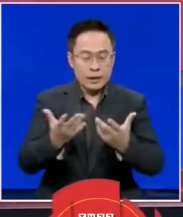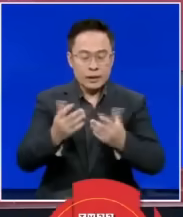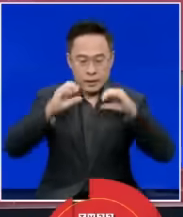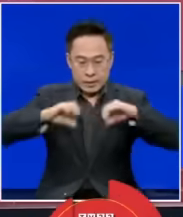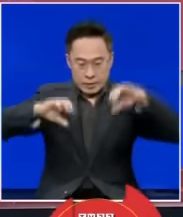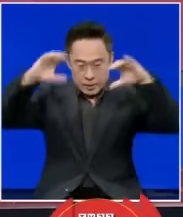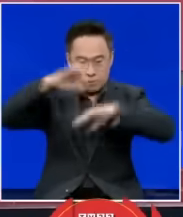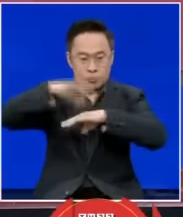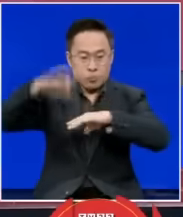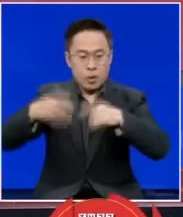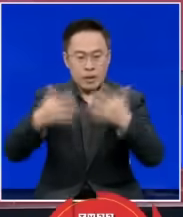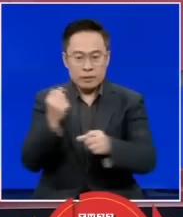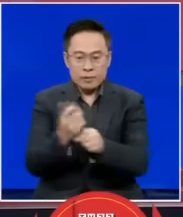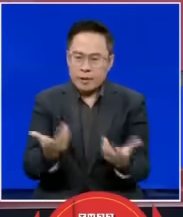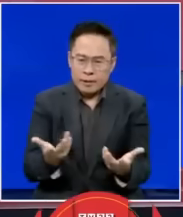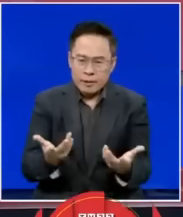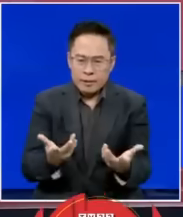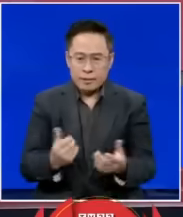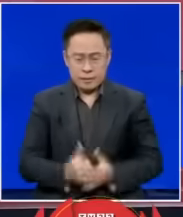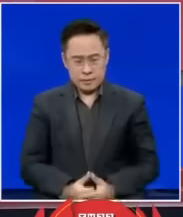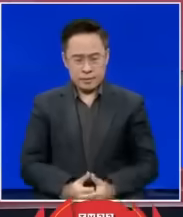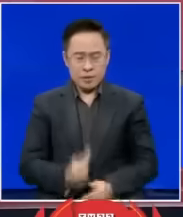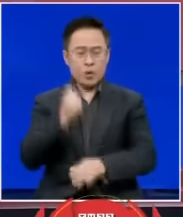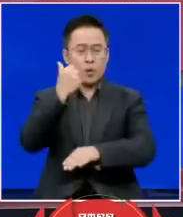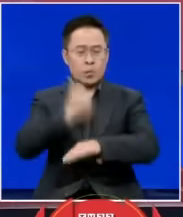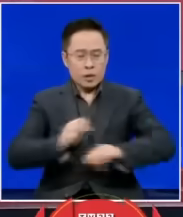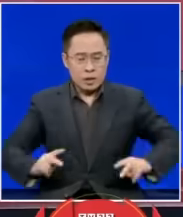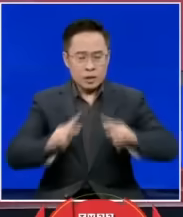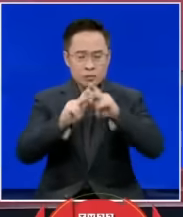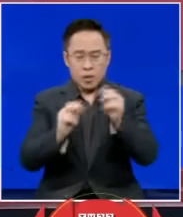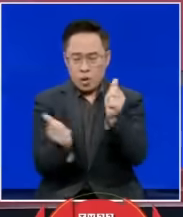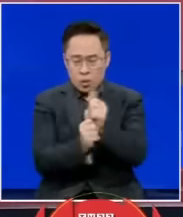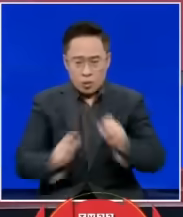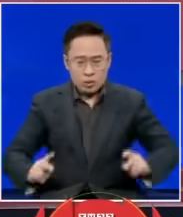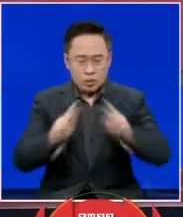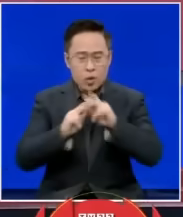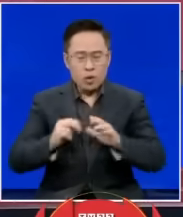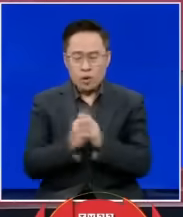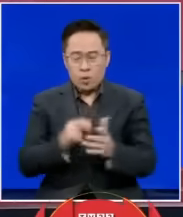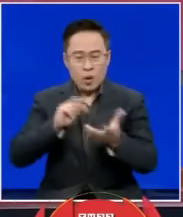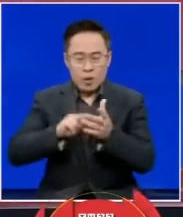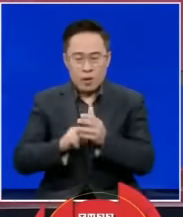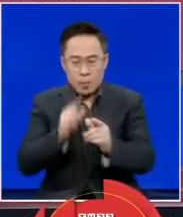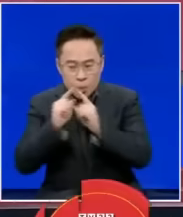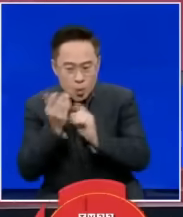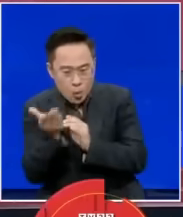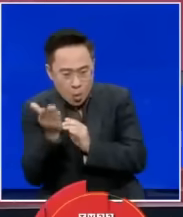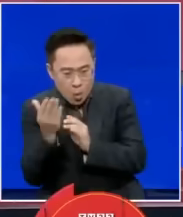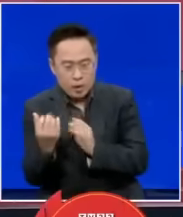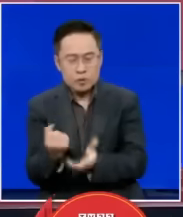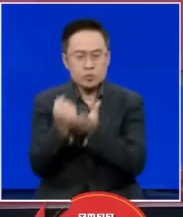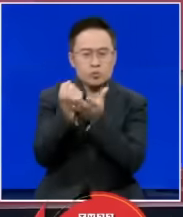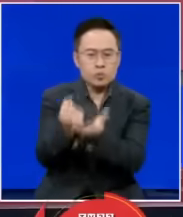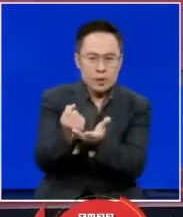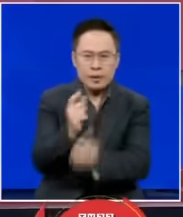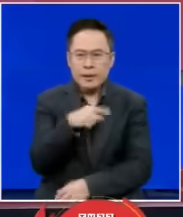สงสัยทุกที ว่าร ัฐมนตรีก็ไปวิ่งกับใครในเมื่อนายกเป็นคนเดียวที่จะรดปากกาแต่คือถ้าท่านนายกบอกว่าวิ่งแล้วถ้าเกิด